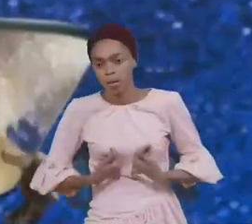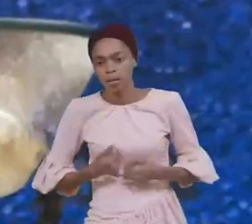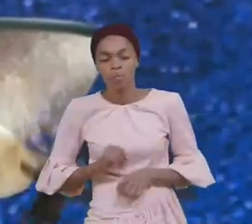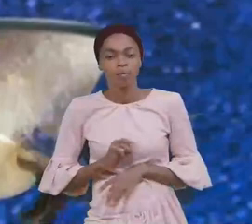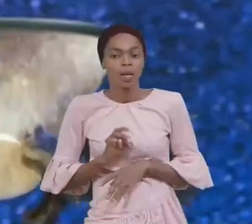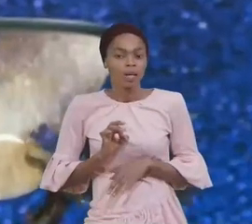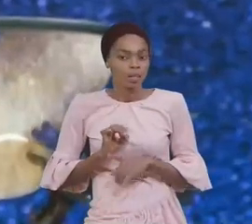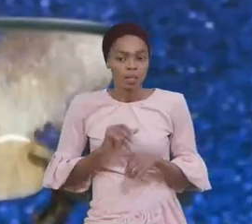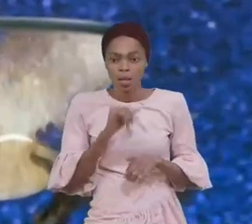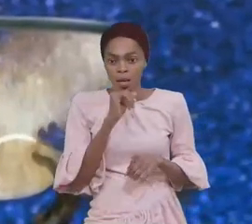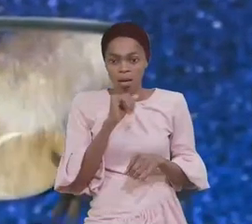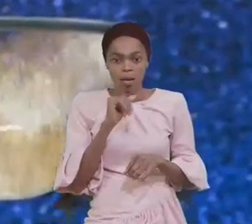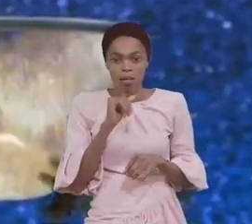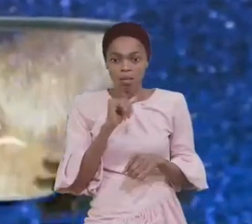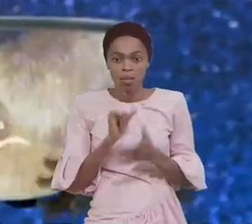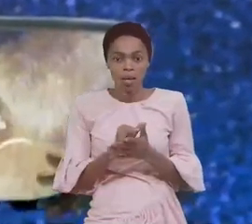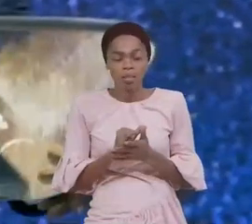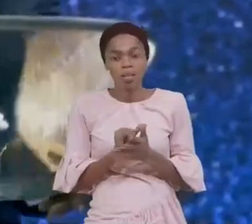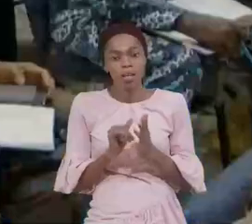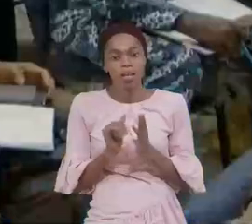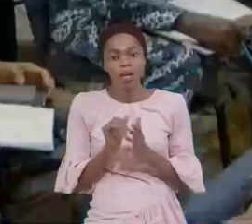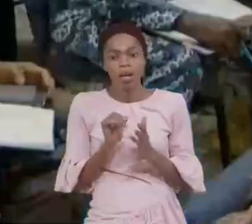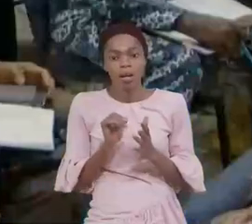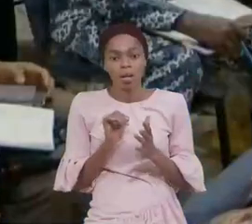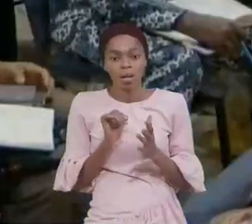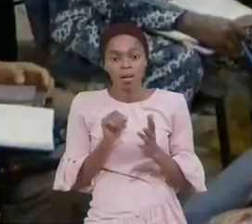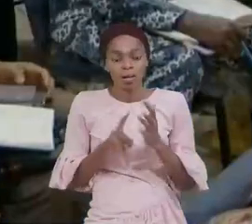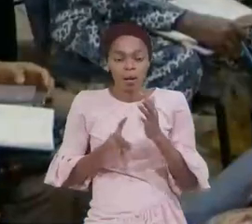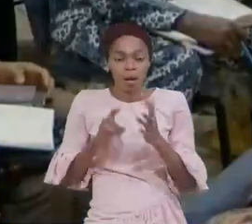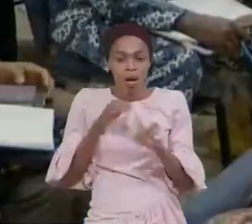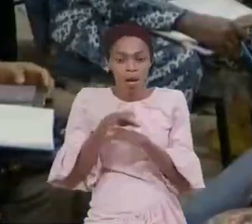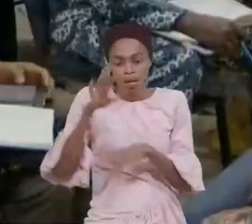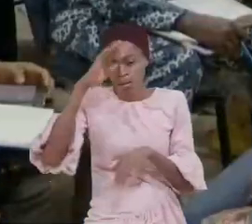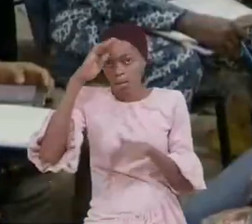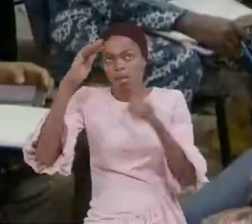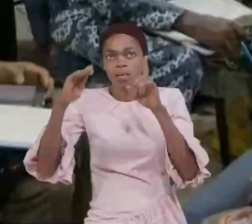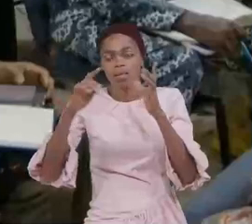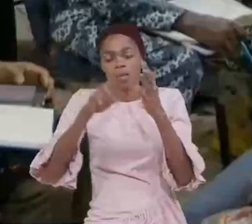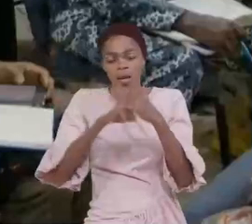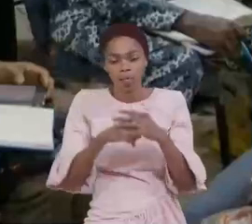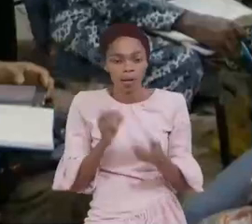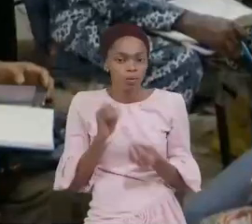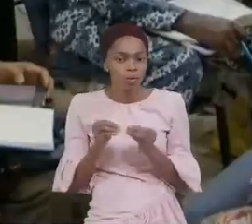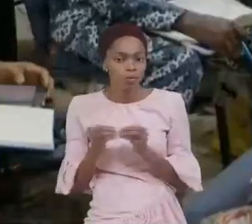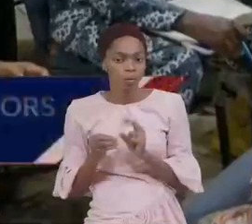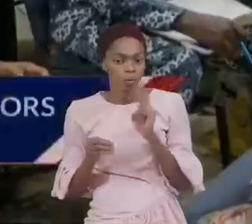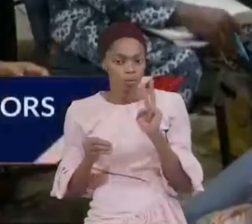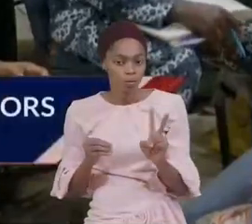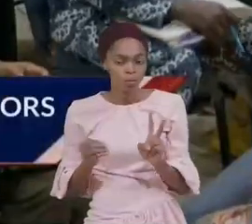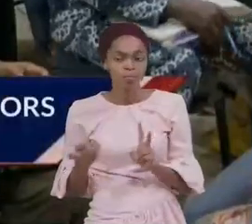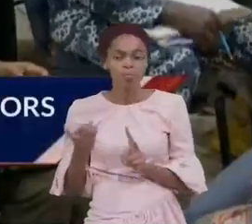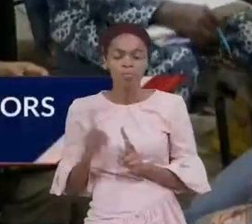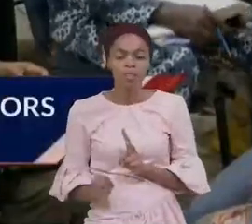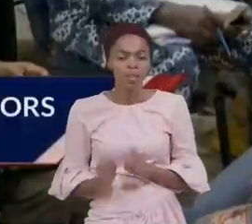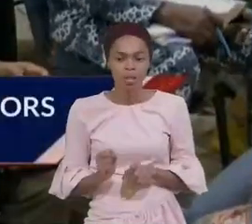tous ceux qui auront aimé son avènement. Nous allons voir la deuxième partie ici. Nous allons voir